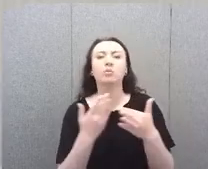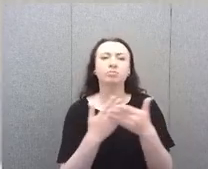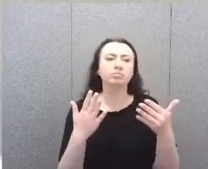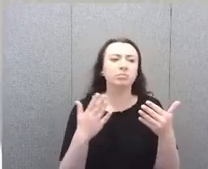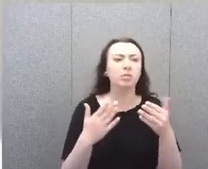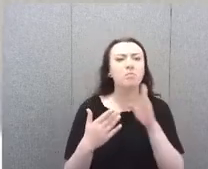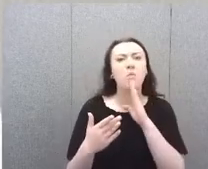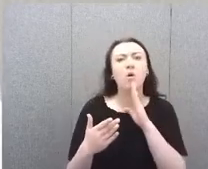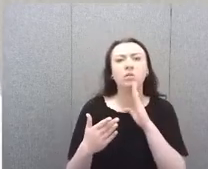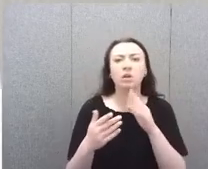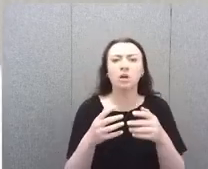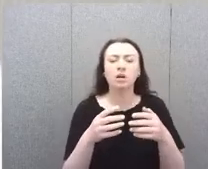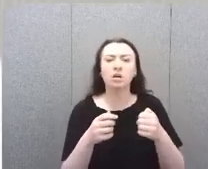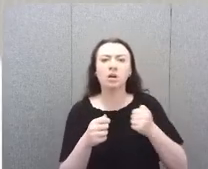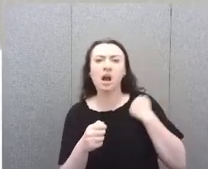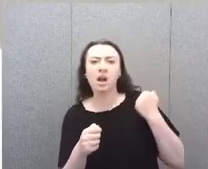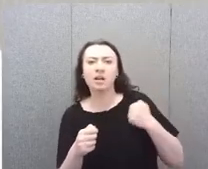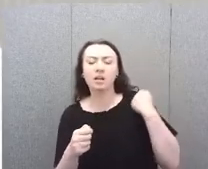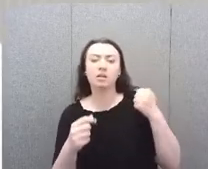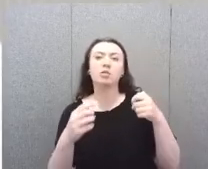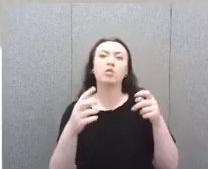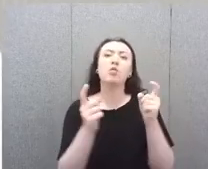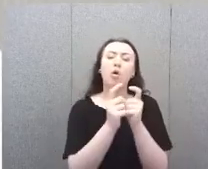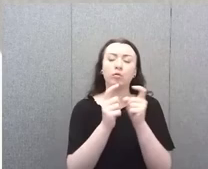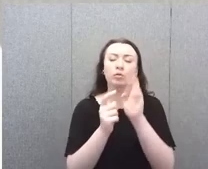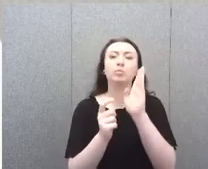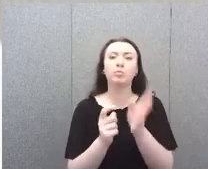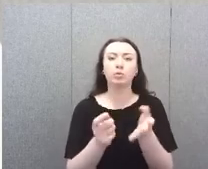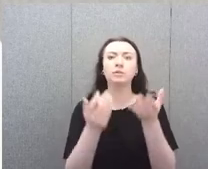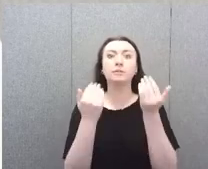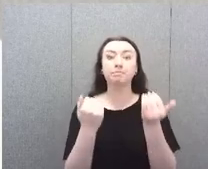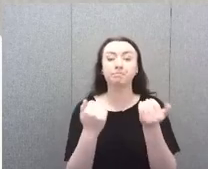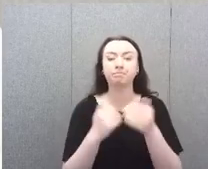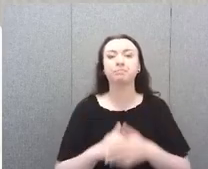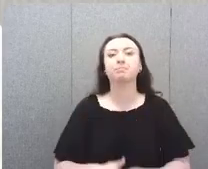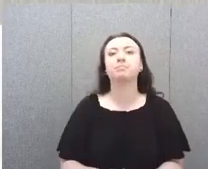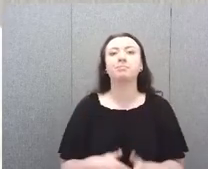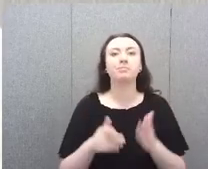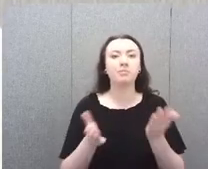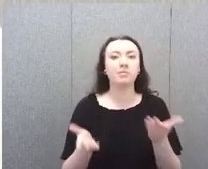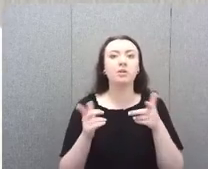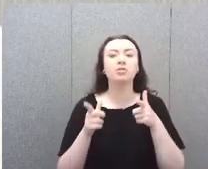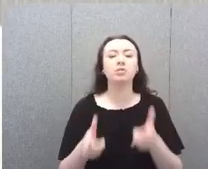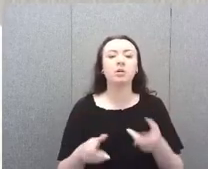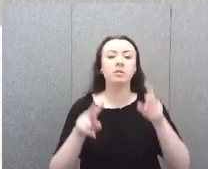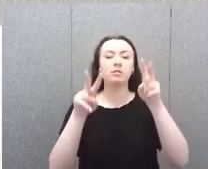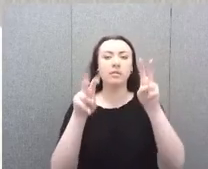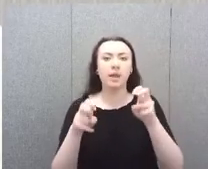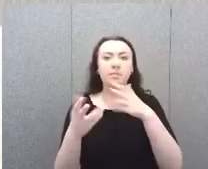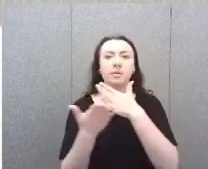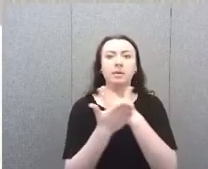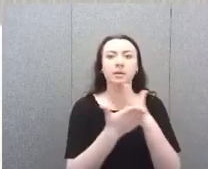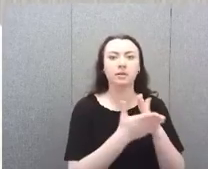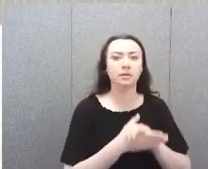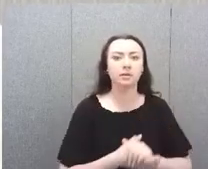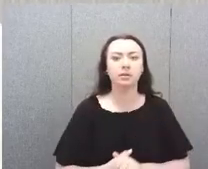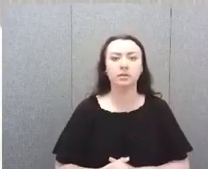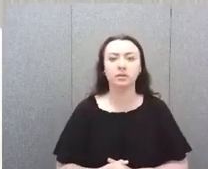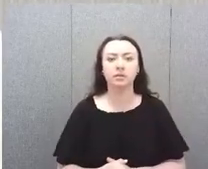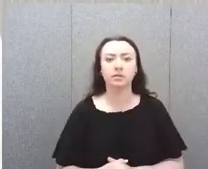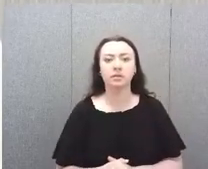говорить о военных конфликтах и женщинах в военных конфликтах. На самом деле тема